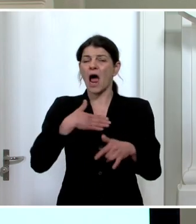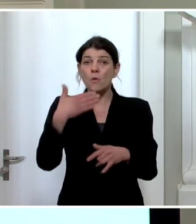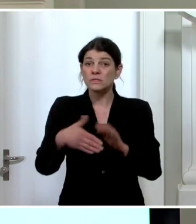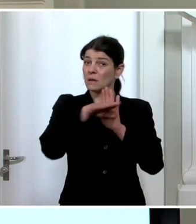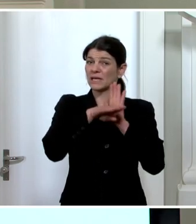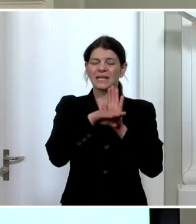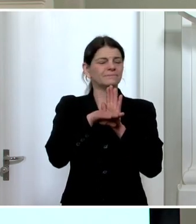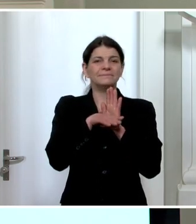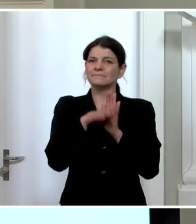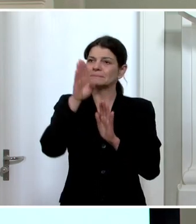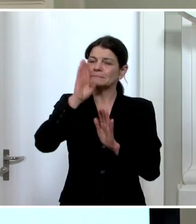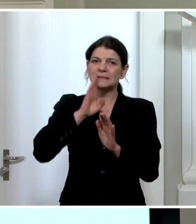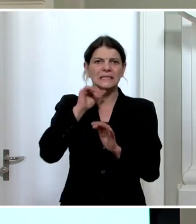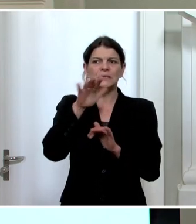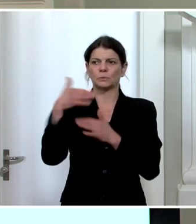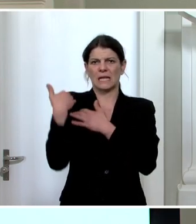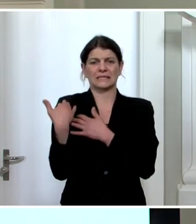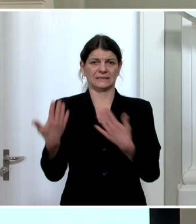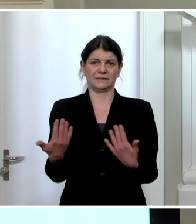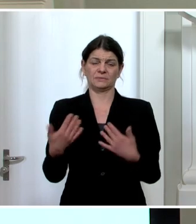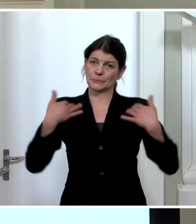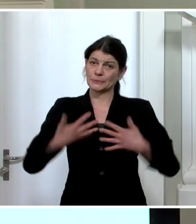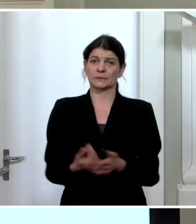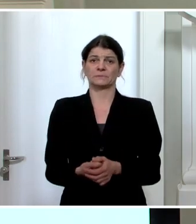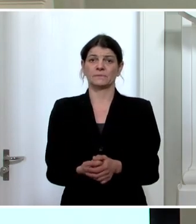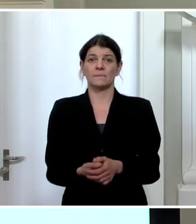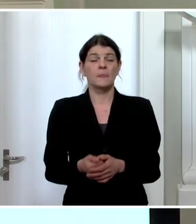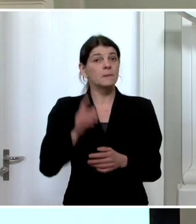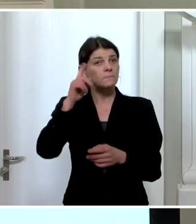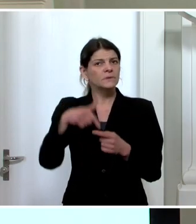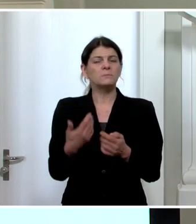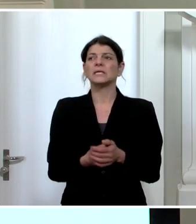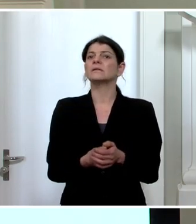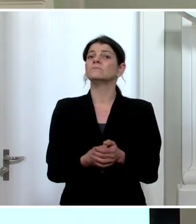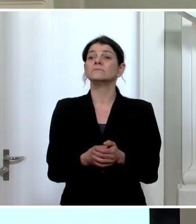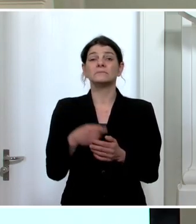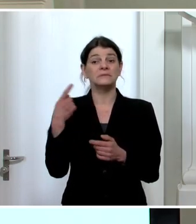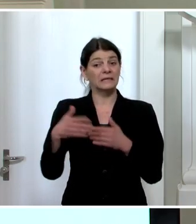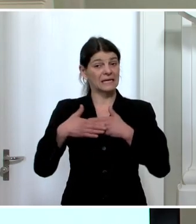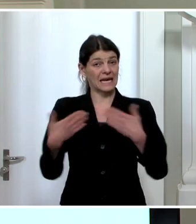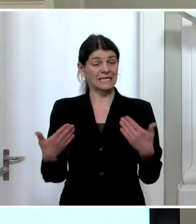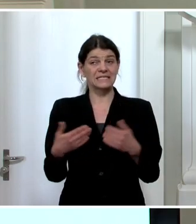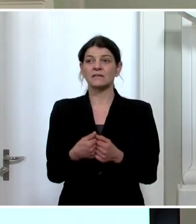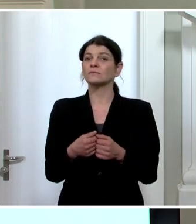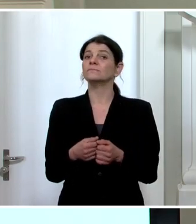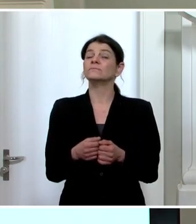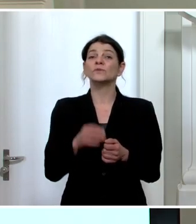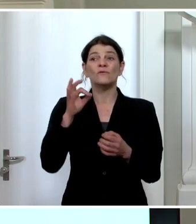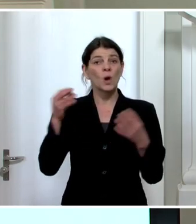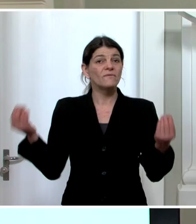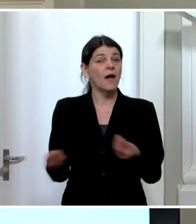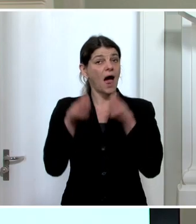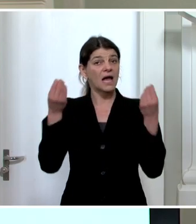Ausnahmeregelungen nicht zu strapazieren. Dies, um auf jeden Fall die Grenzen für die Waren und